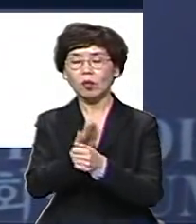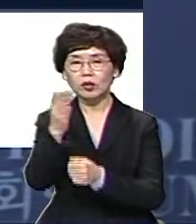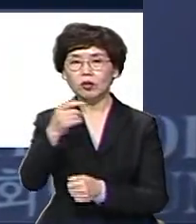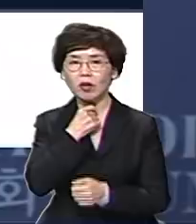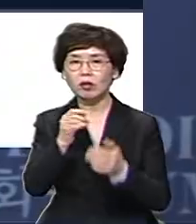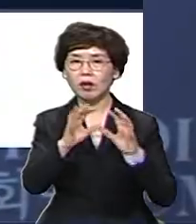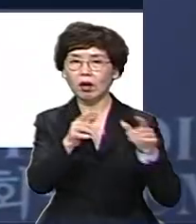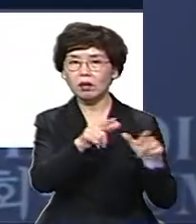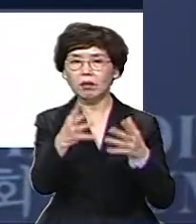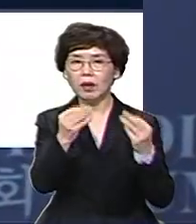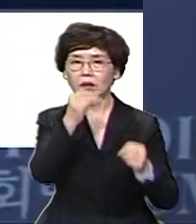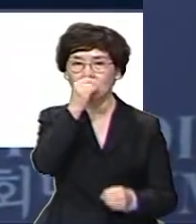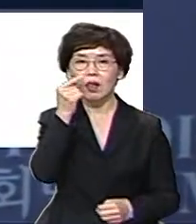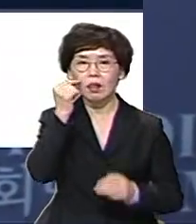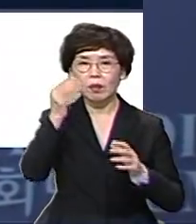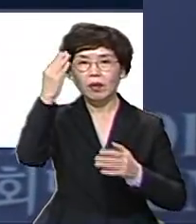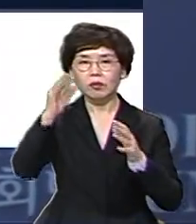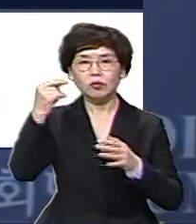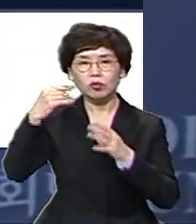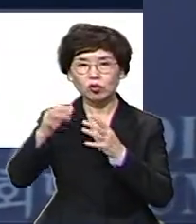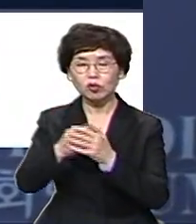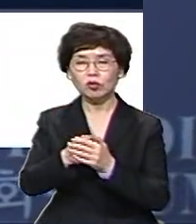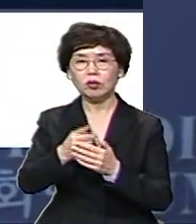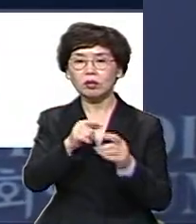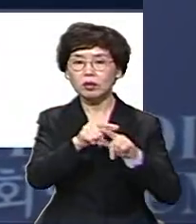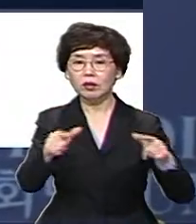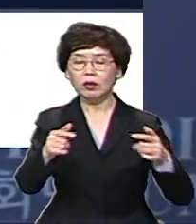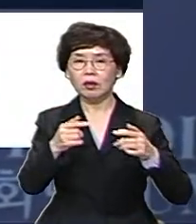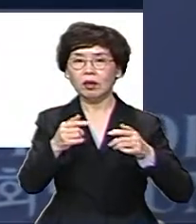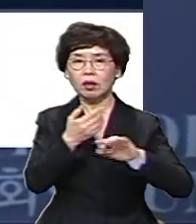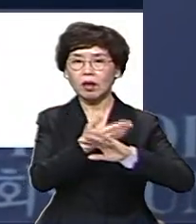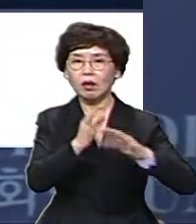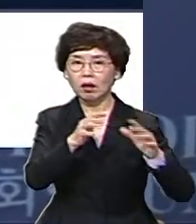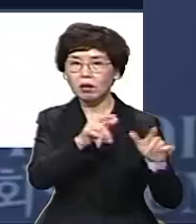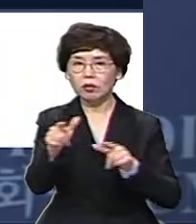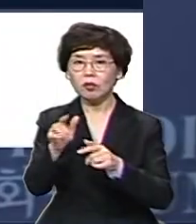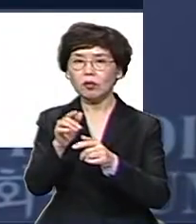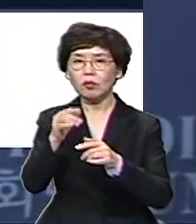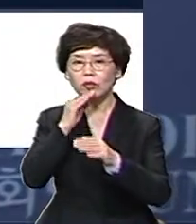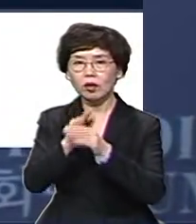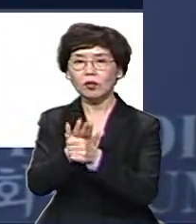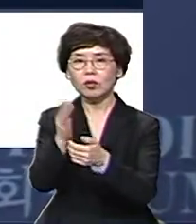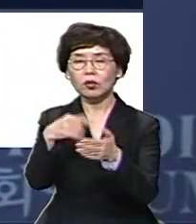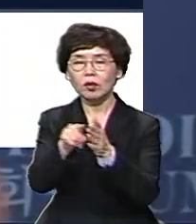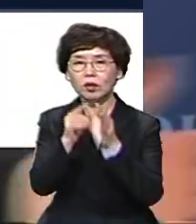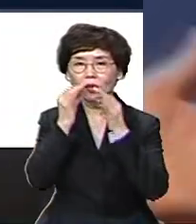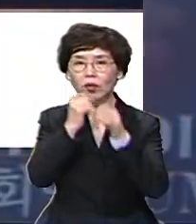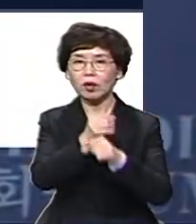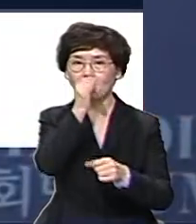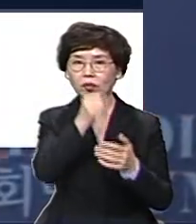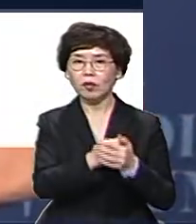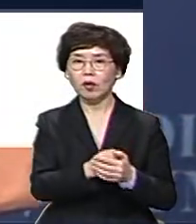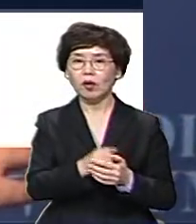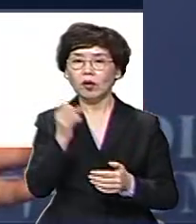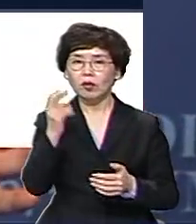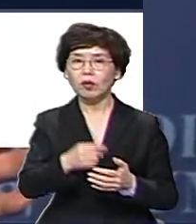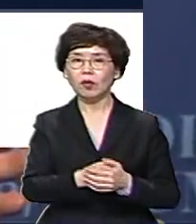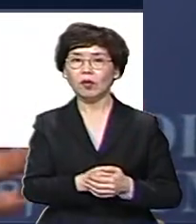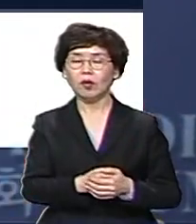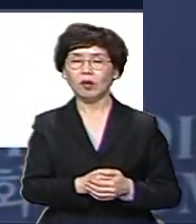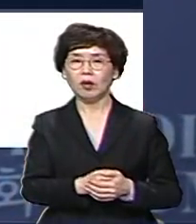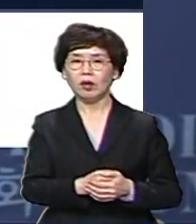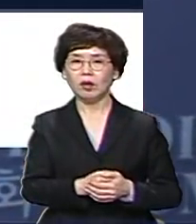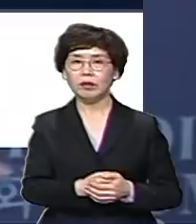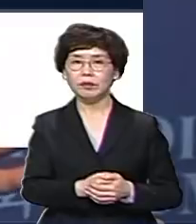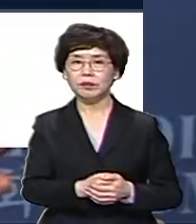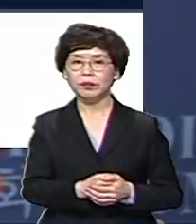저도 마찬가지입니다. 경제적으로 우리가 우리로부터 얻을 수 있는 나라들이 많이 있습니다. 다른 나라들도 많이 있고요. 또 도우려고 하는 나라들도